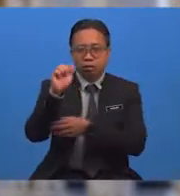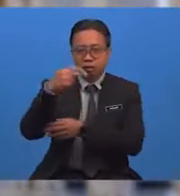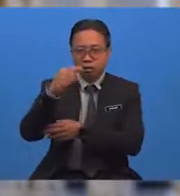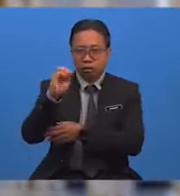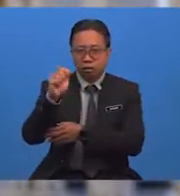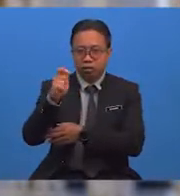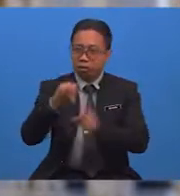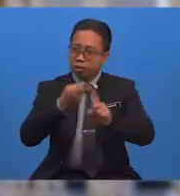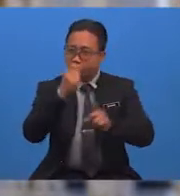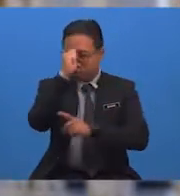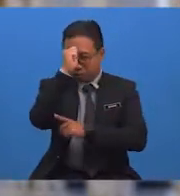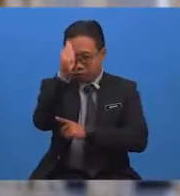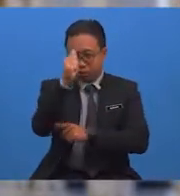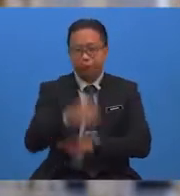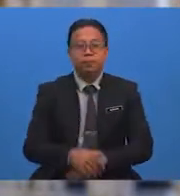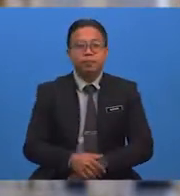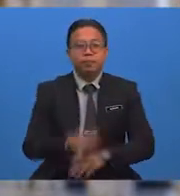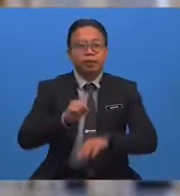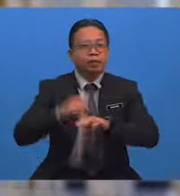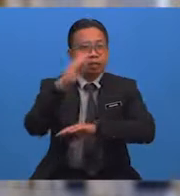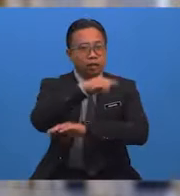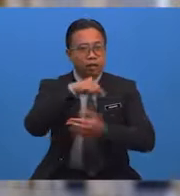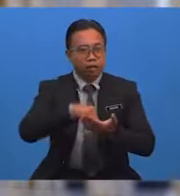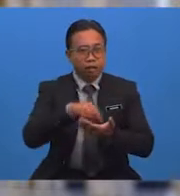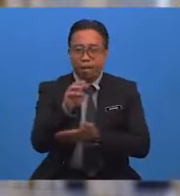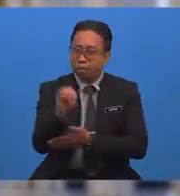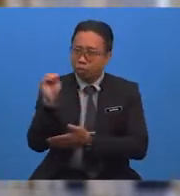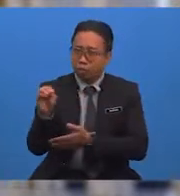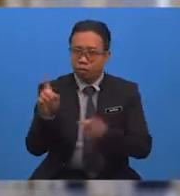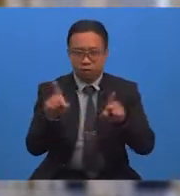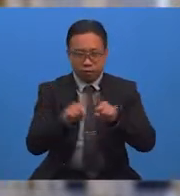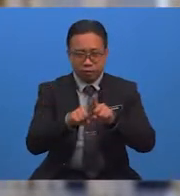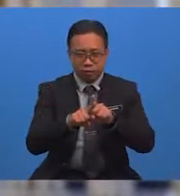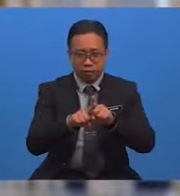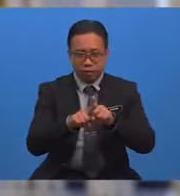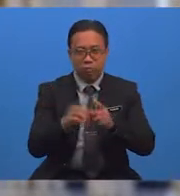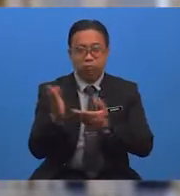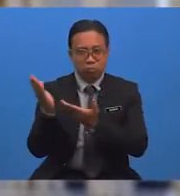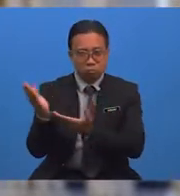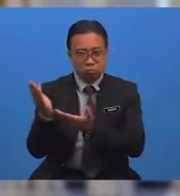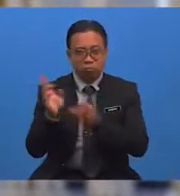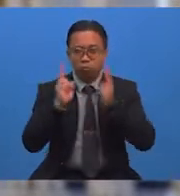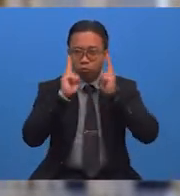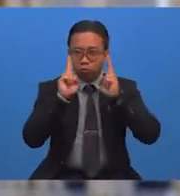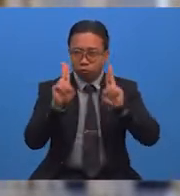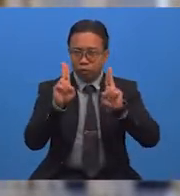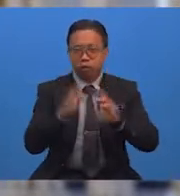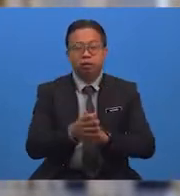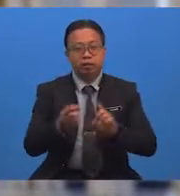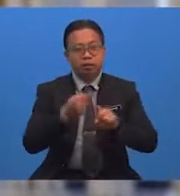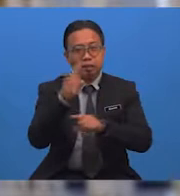taala. Pada hari ini, murid-murid akan bersama Ustazah Fatimah daripada SMK Putrajaya